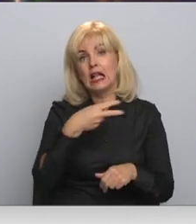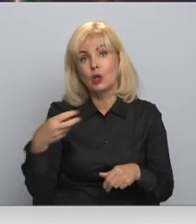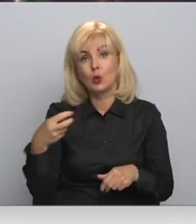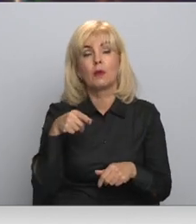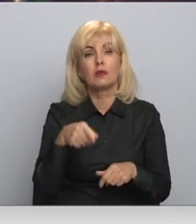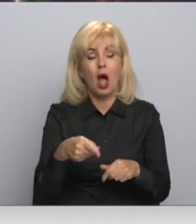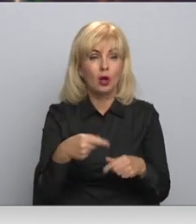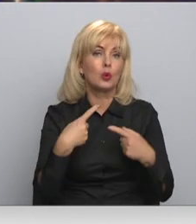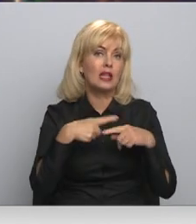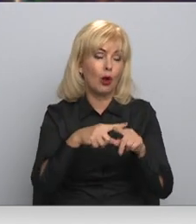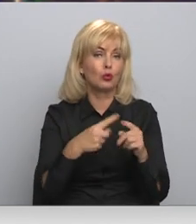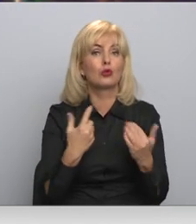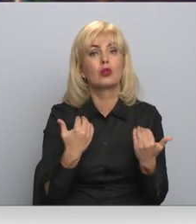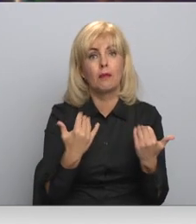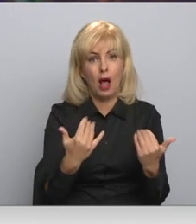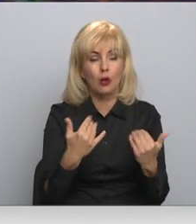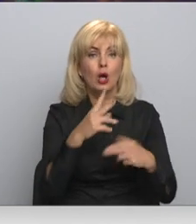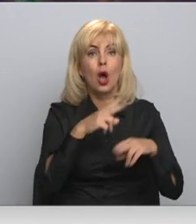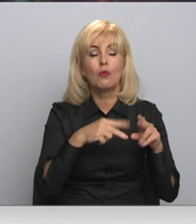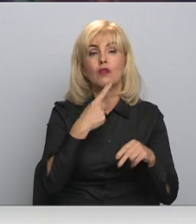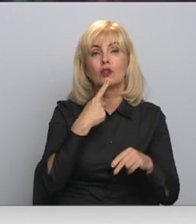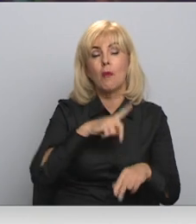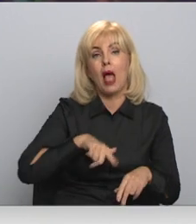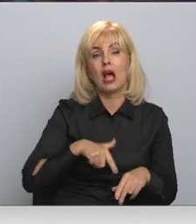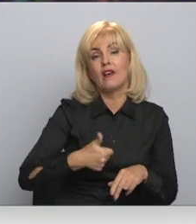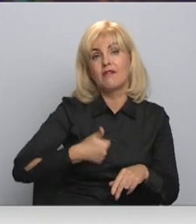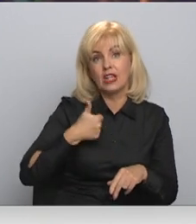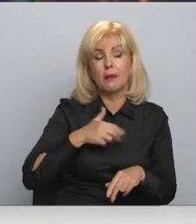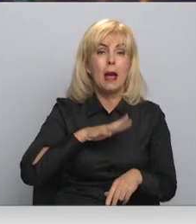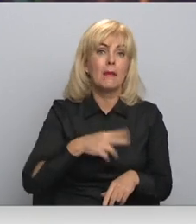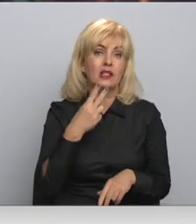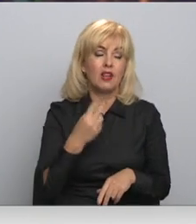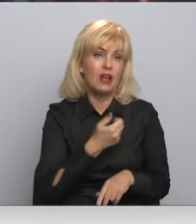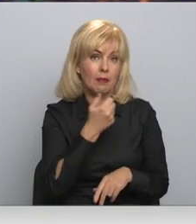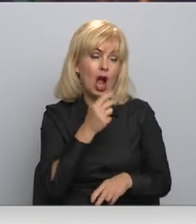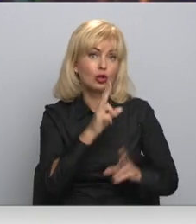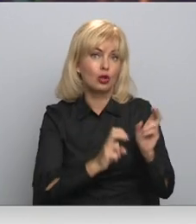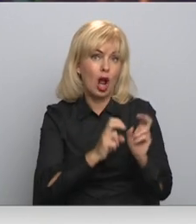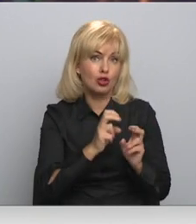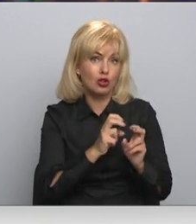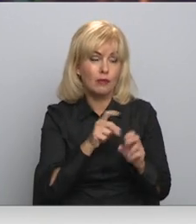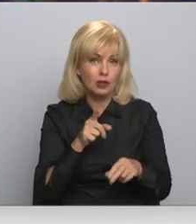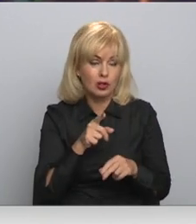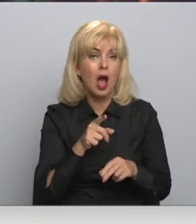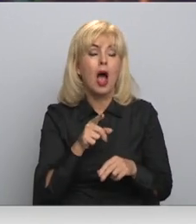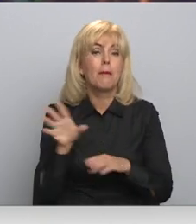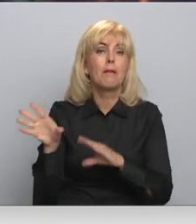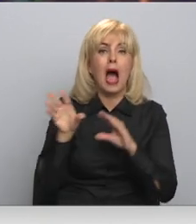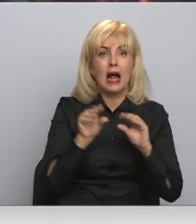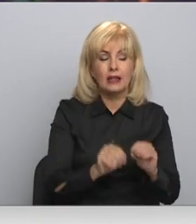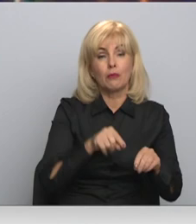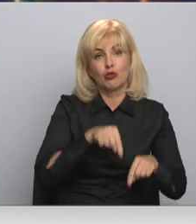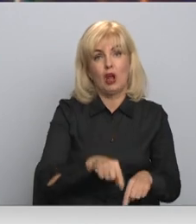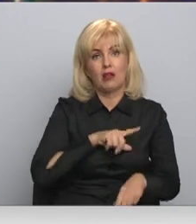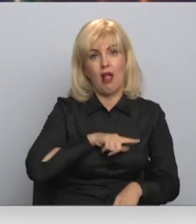šādu transportlīdzekļu. Tās būvē Somijas un Latvijas uzņēmumu, un jau pēc 2 gadiem ražošanu pārņems Latvija. Plašāk stāsta